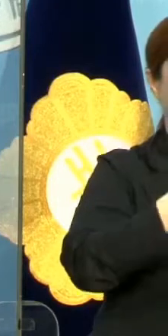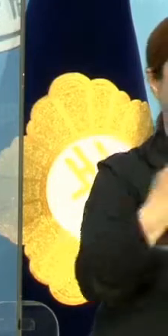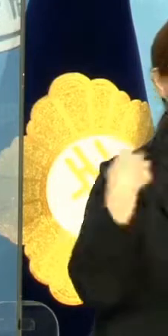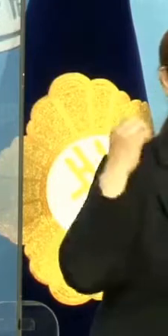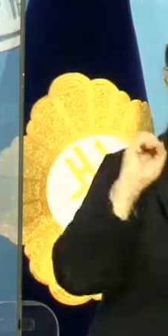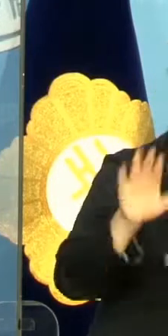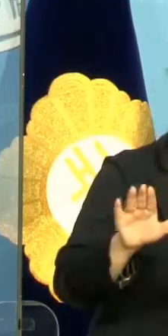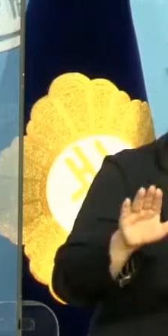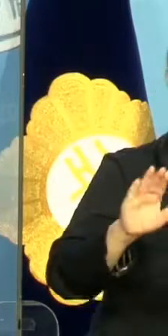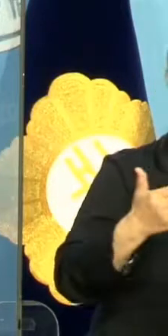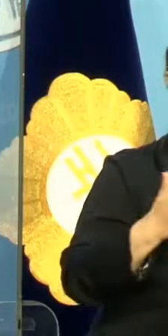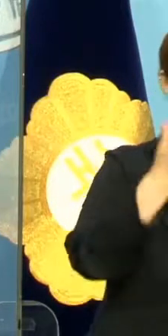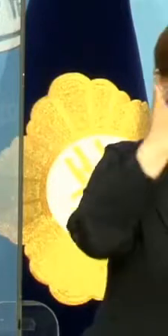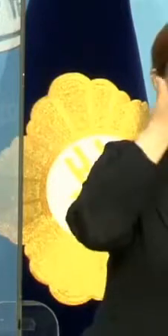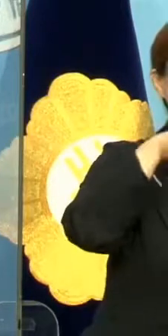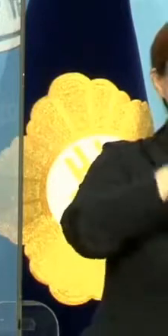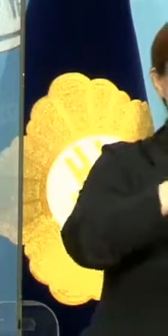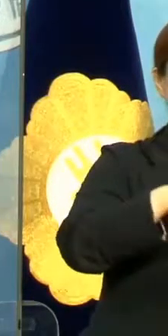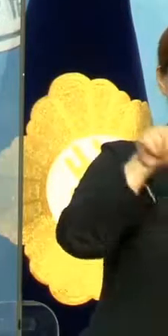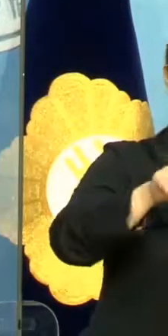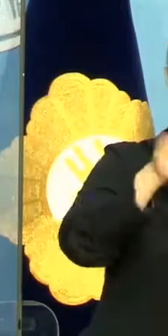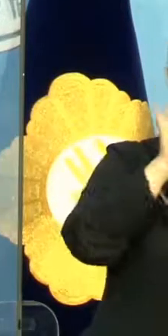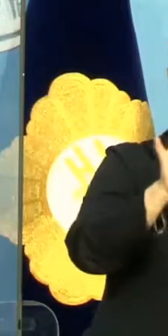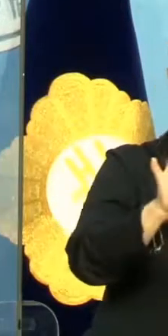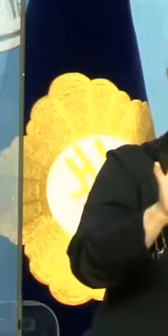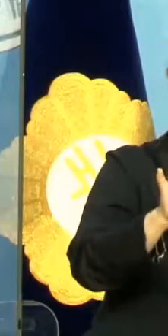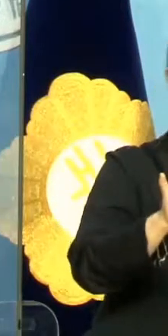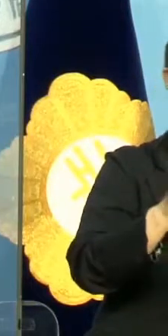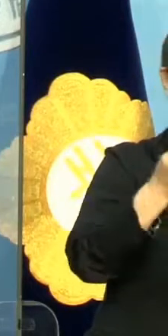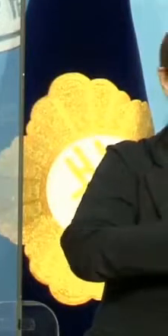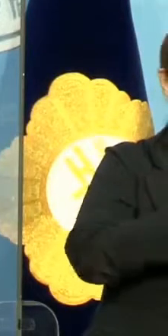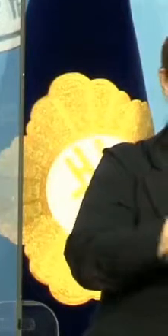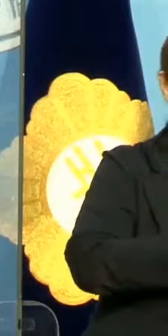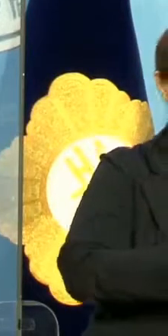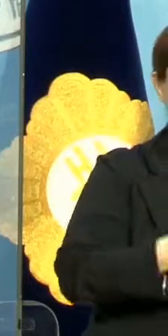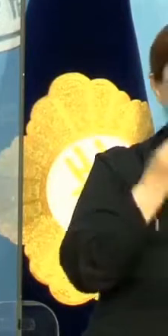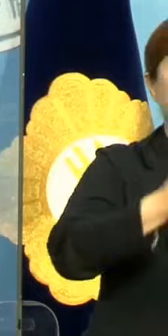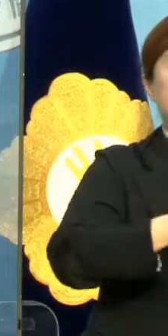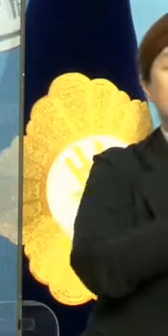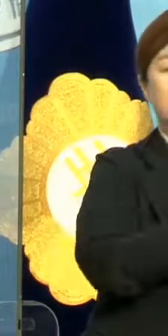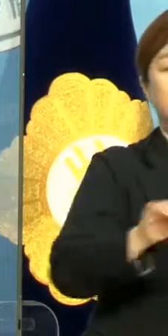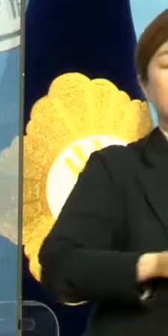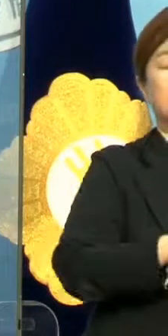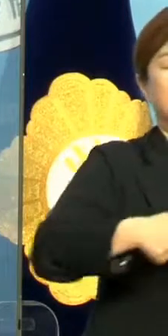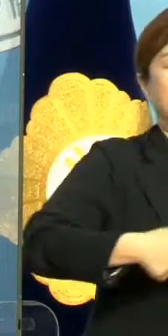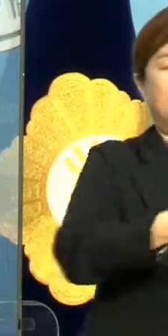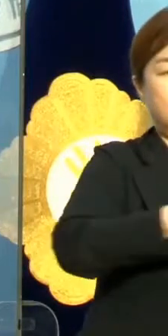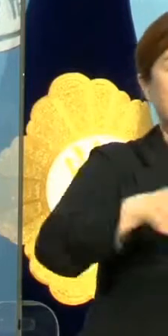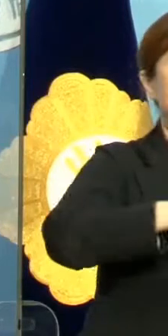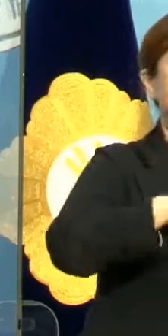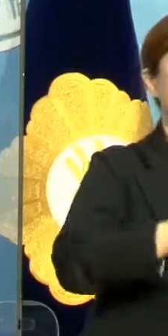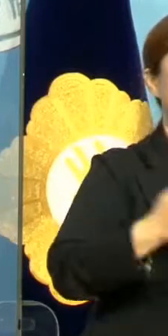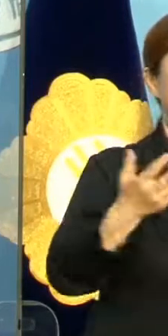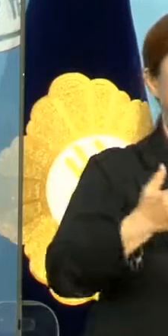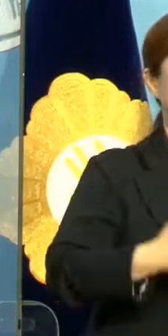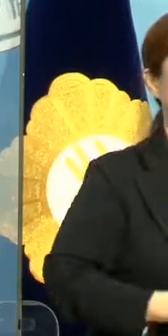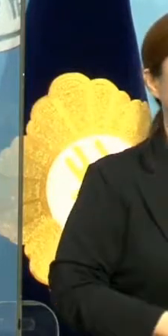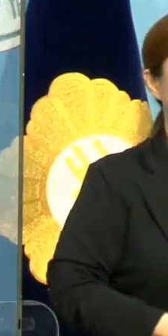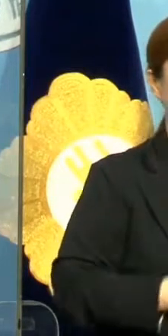비정한 부모의 모습을 보는것 같아서 창업자인 저희는 너무나 가슴이 아픕니다